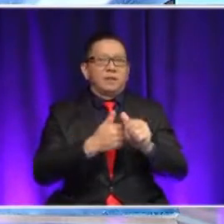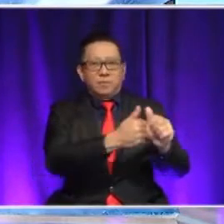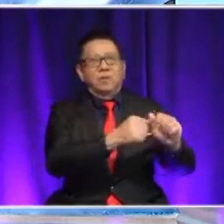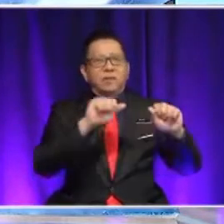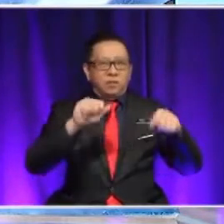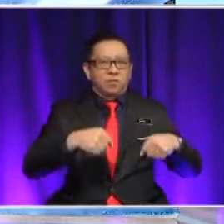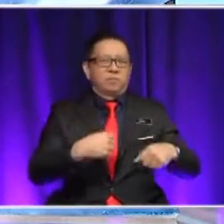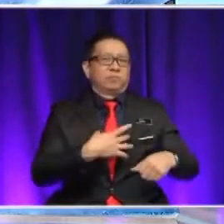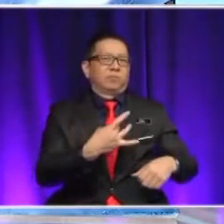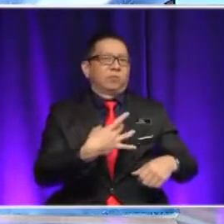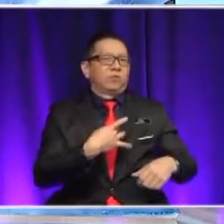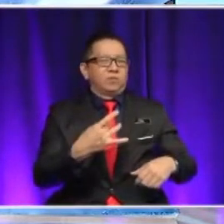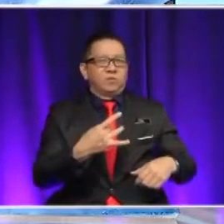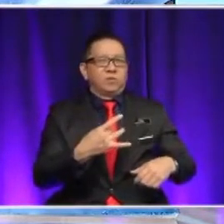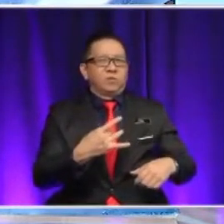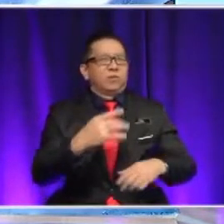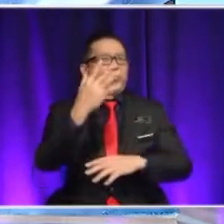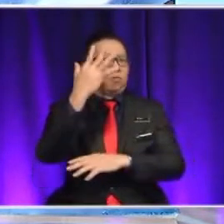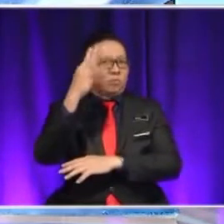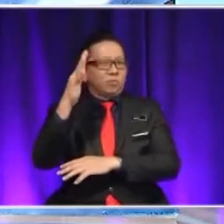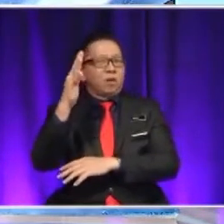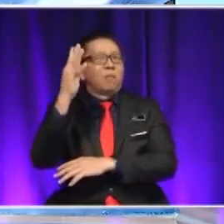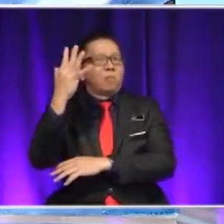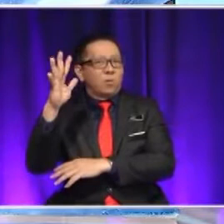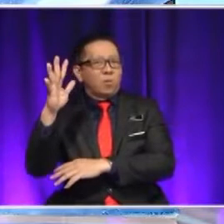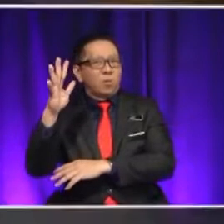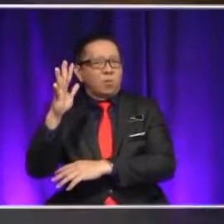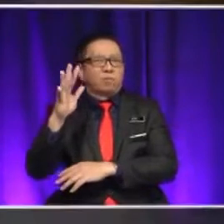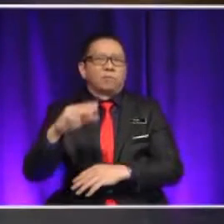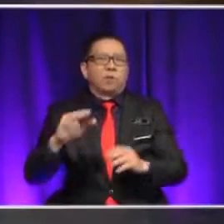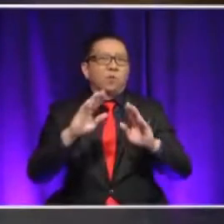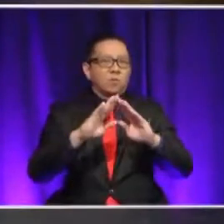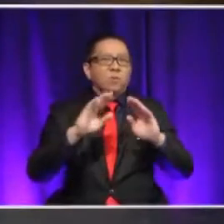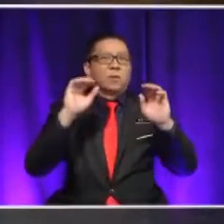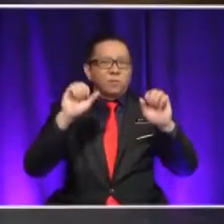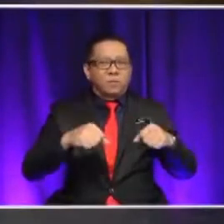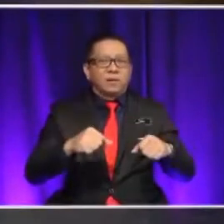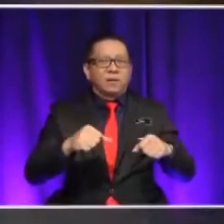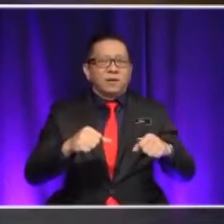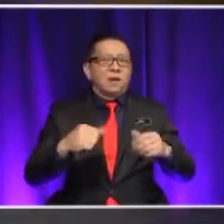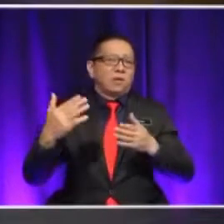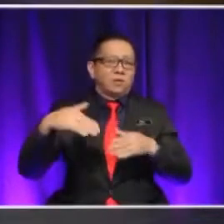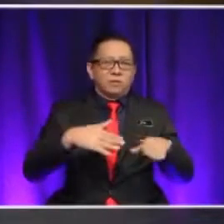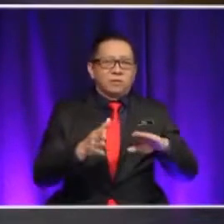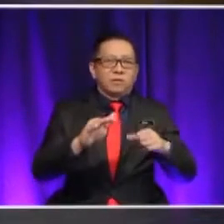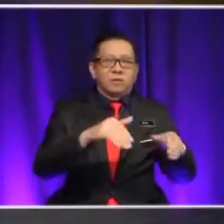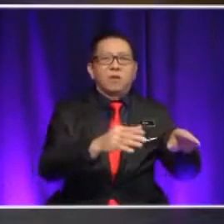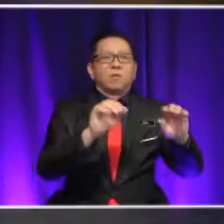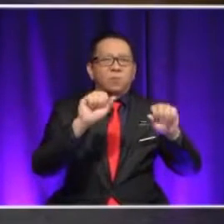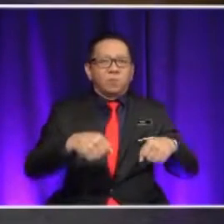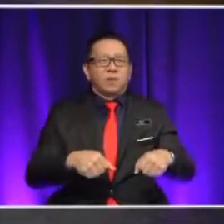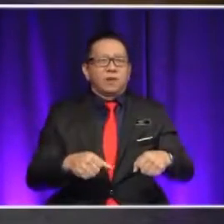asalkan teknik kita betul vagenia poli bentuknya yang paling beracun lukisan kita mengikuti